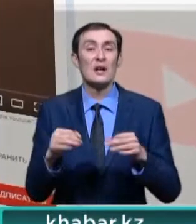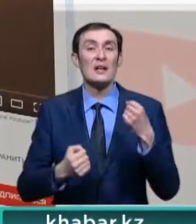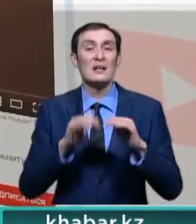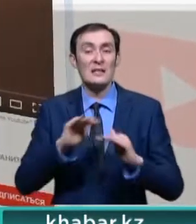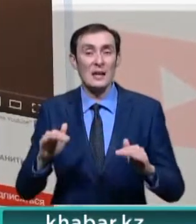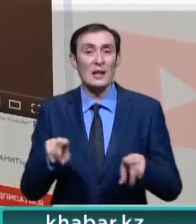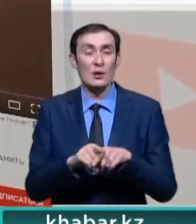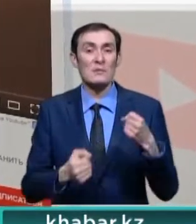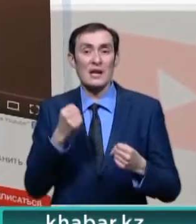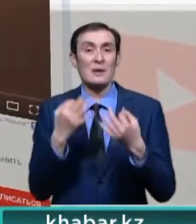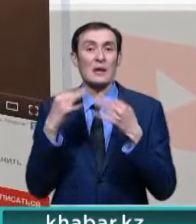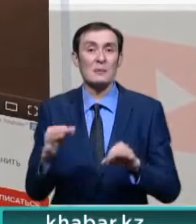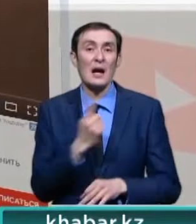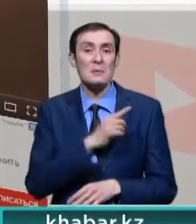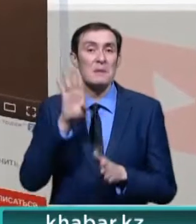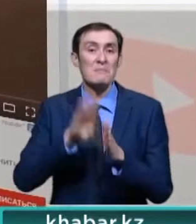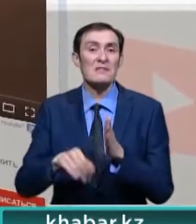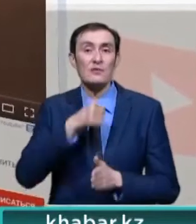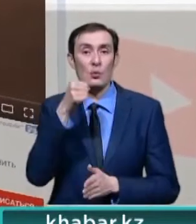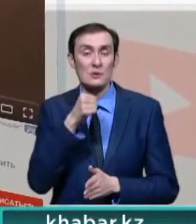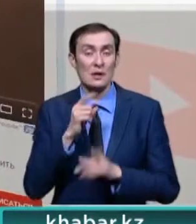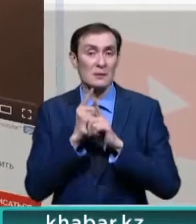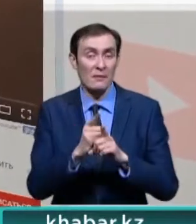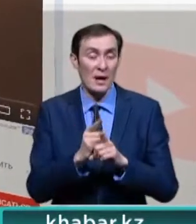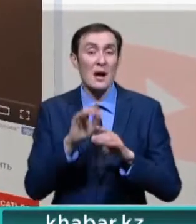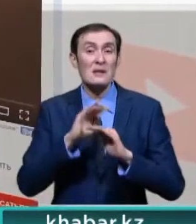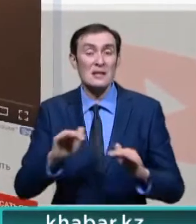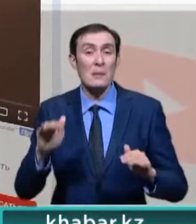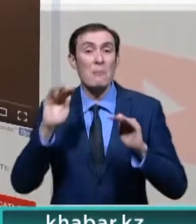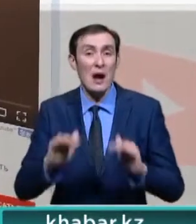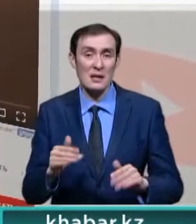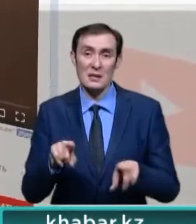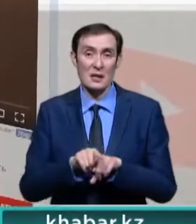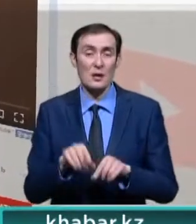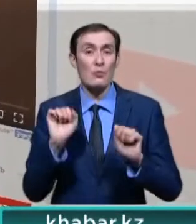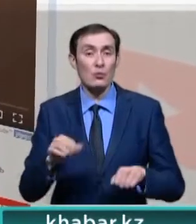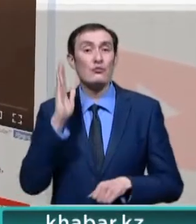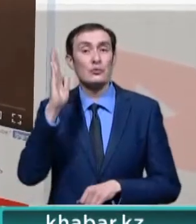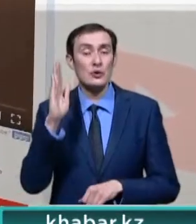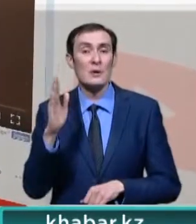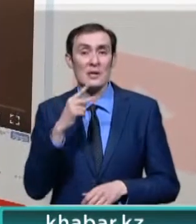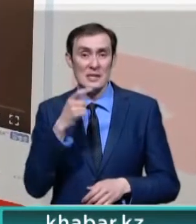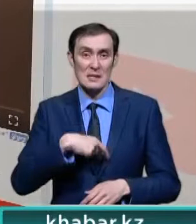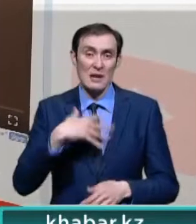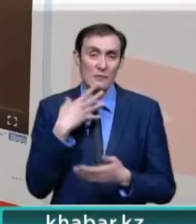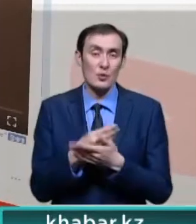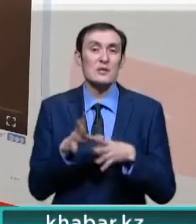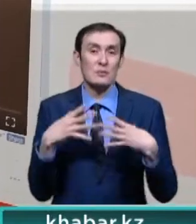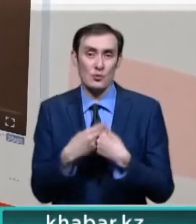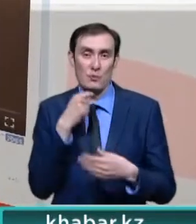таким транспортом отпустить одних без взрослых все-таки маленькие они такие дети смогут будущем себя и свою семью